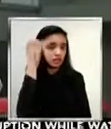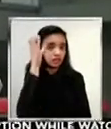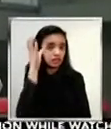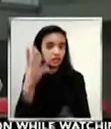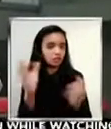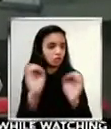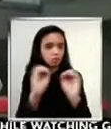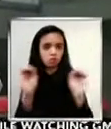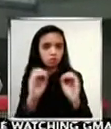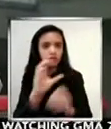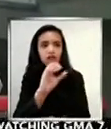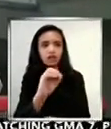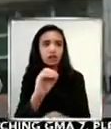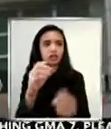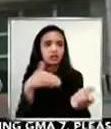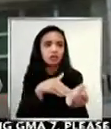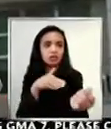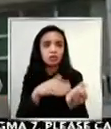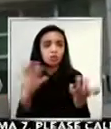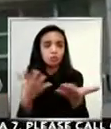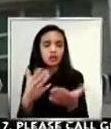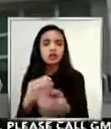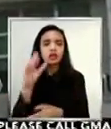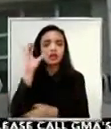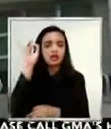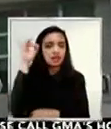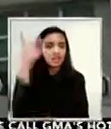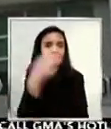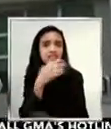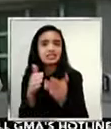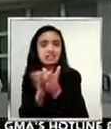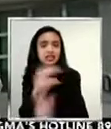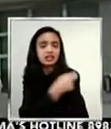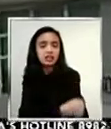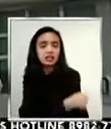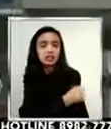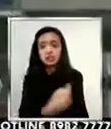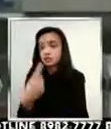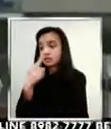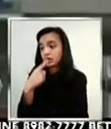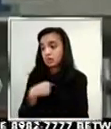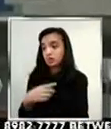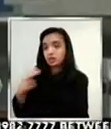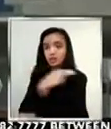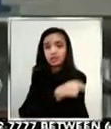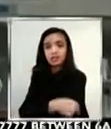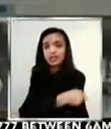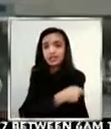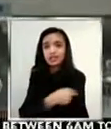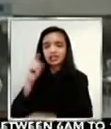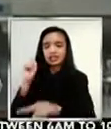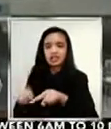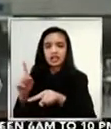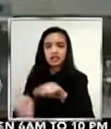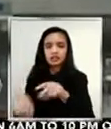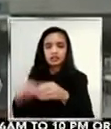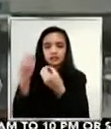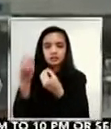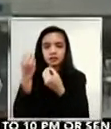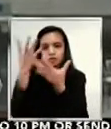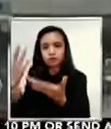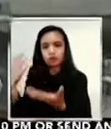General Hospital. Nang aming kuna ng pahayag, sinabi ng ospital na hindi pa raw ito makapagbibigay ng pahayag dahil iniimbestigahan pa nila ang